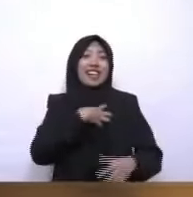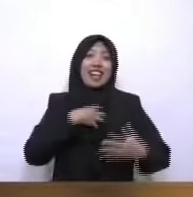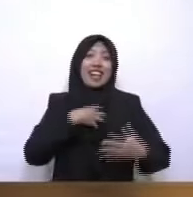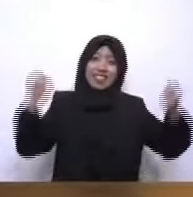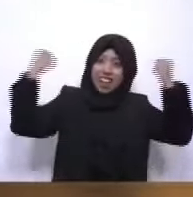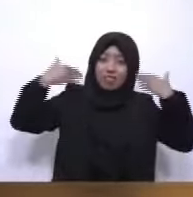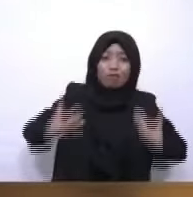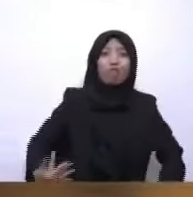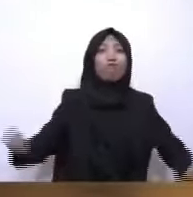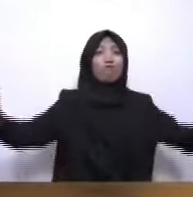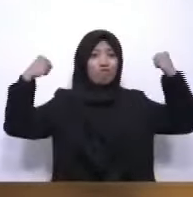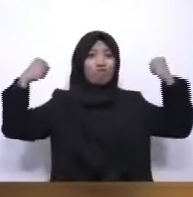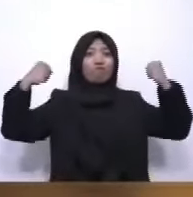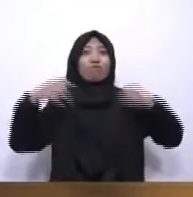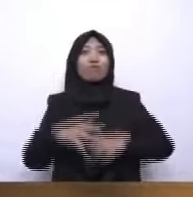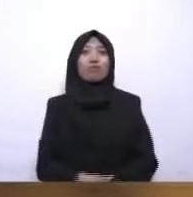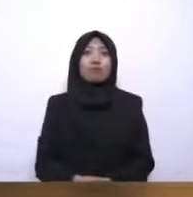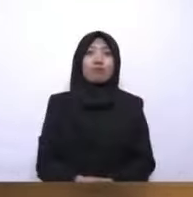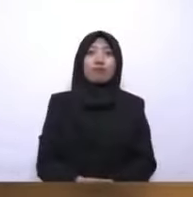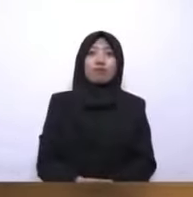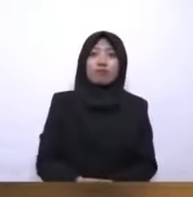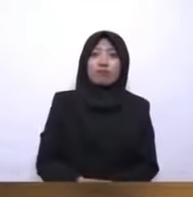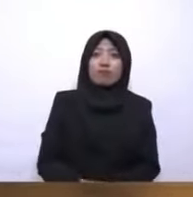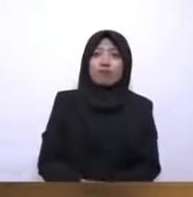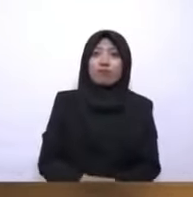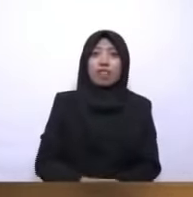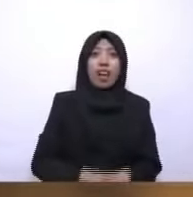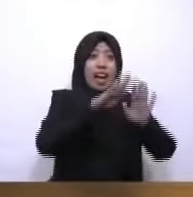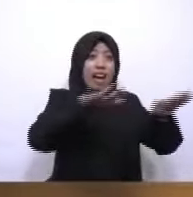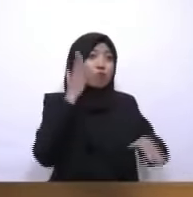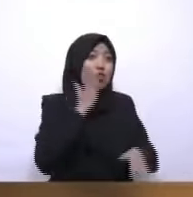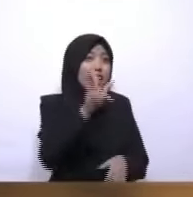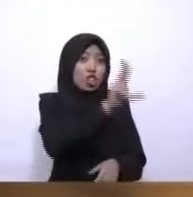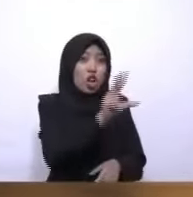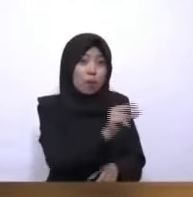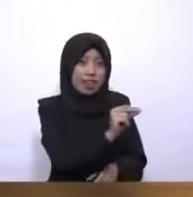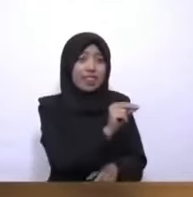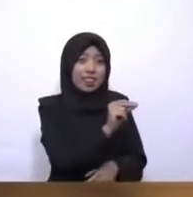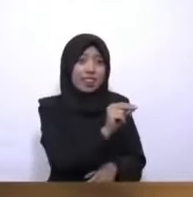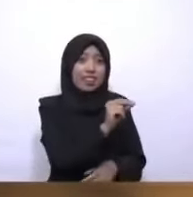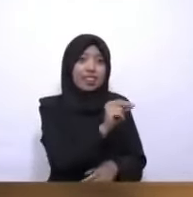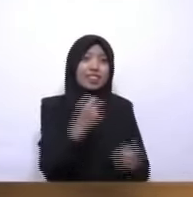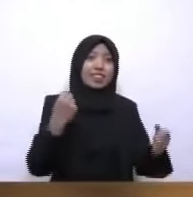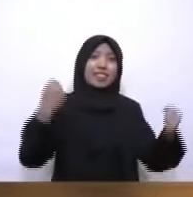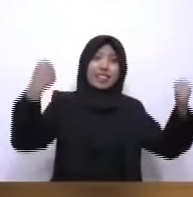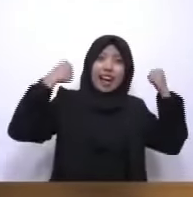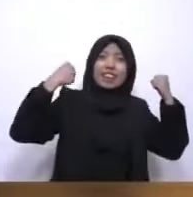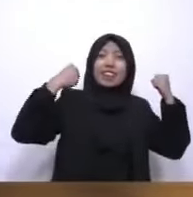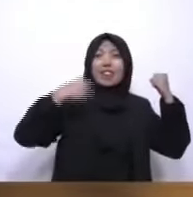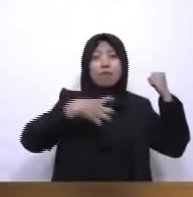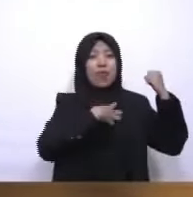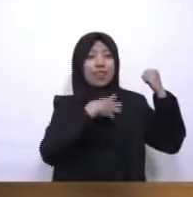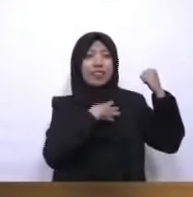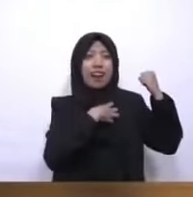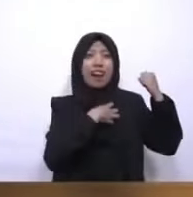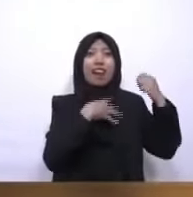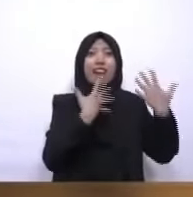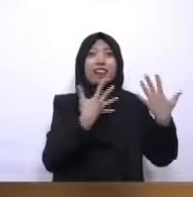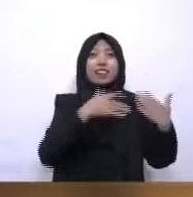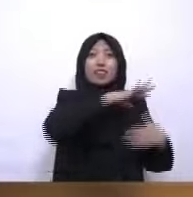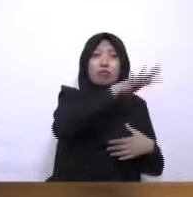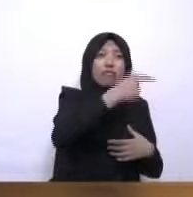raga, mental, spiritual. Tidak boleh ada anak muda Jawa Barat yang tidak sehat secara mental